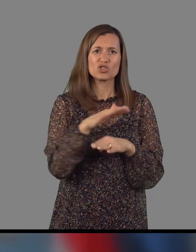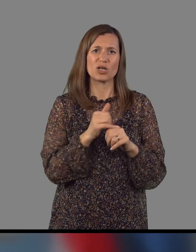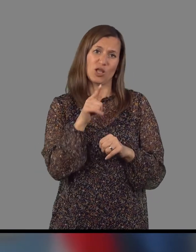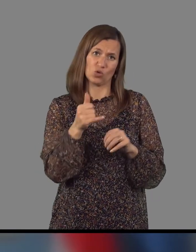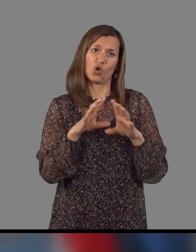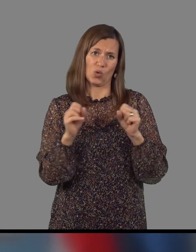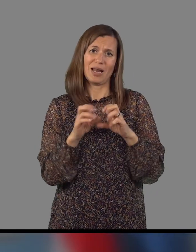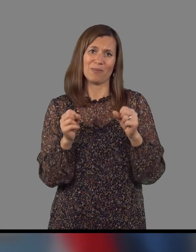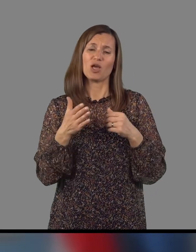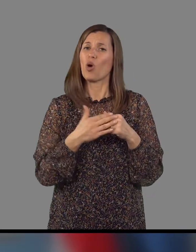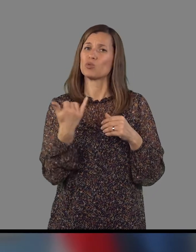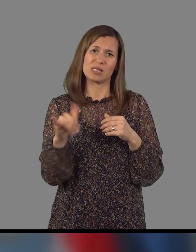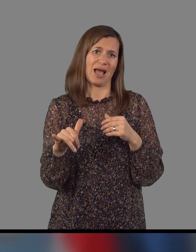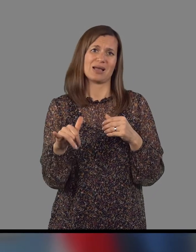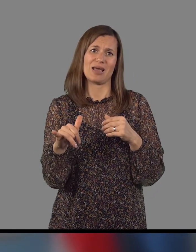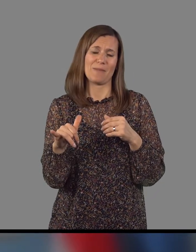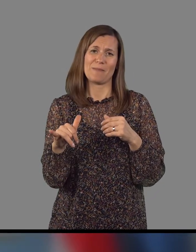so tisti ukrepi, ki jih pravzaprav